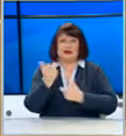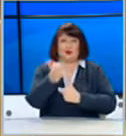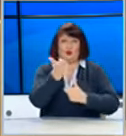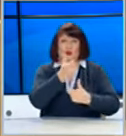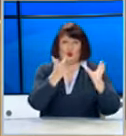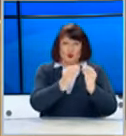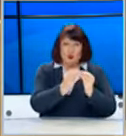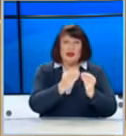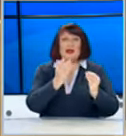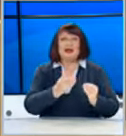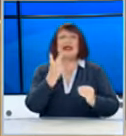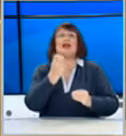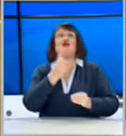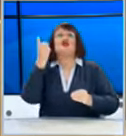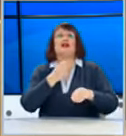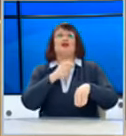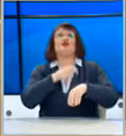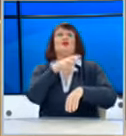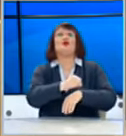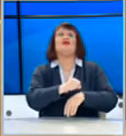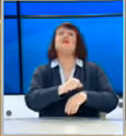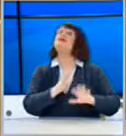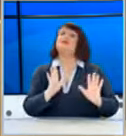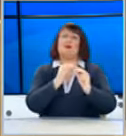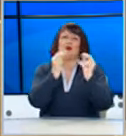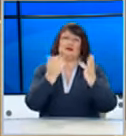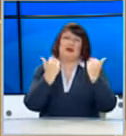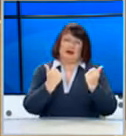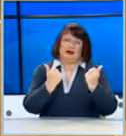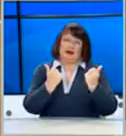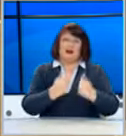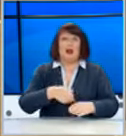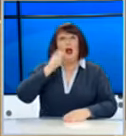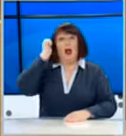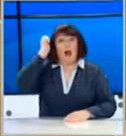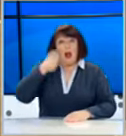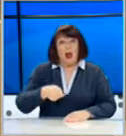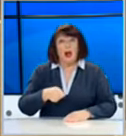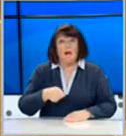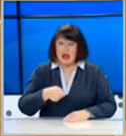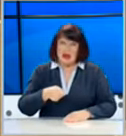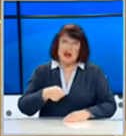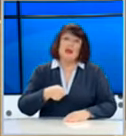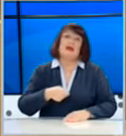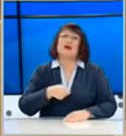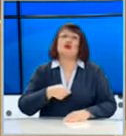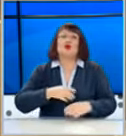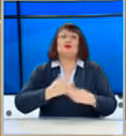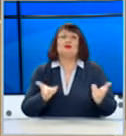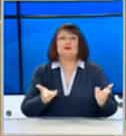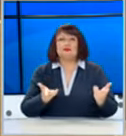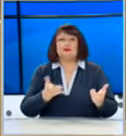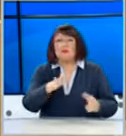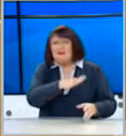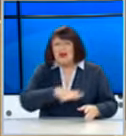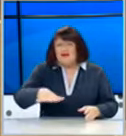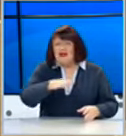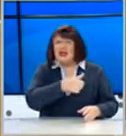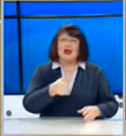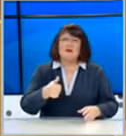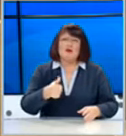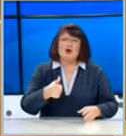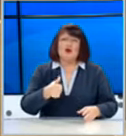λειτουργεί. Την εκπόνηση αντιπυρικών σχεδίων είναι απαράδεκτο να συνεχίζεται να γίνεται σε κλίμακα περιφέρειας και